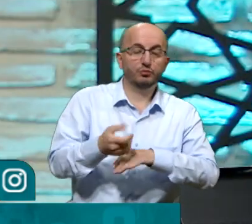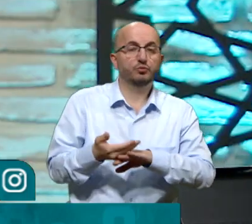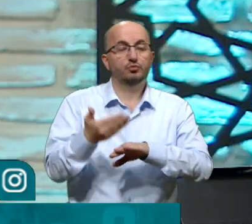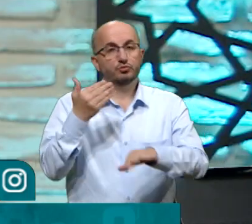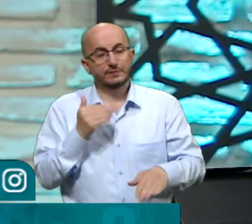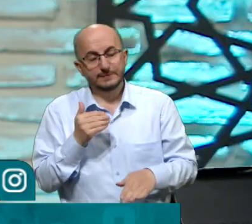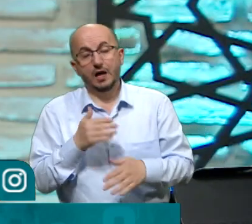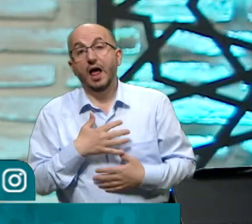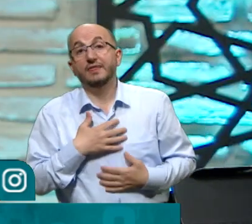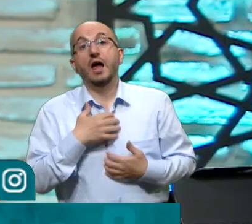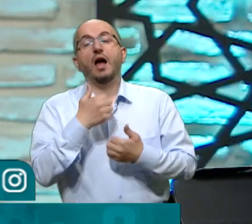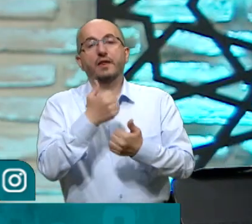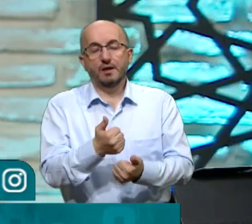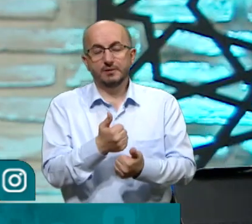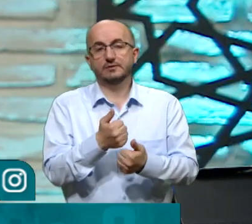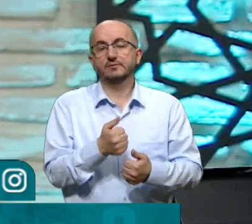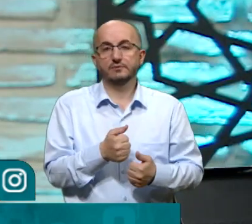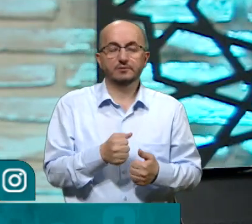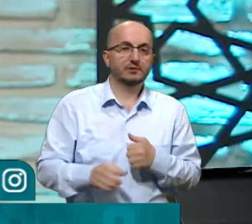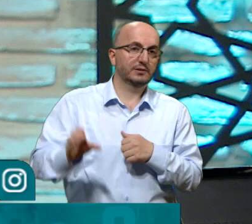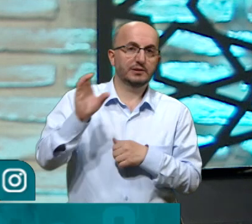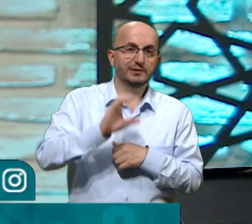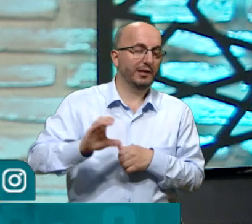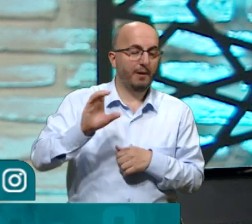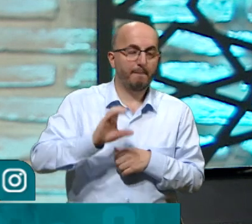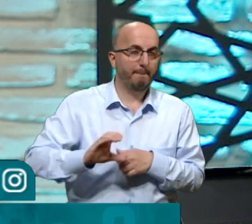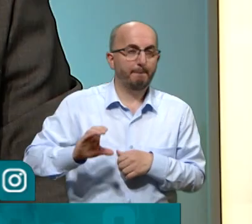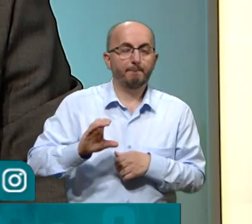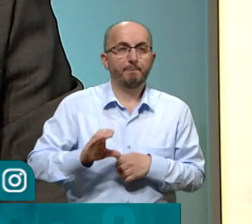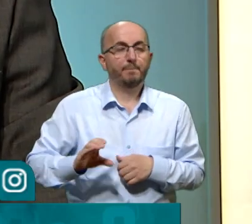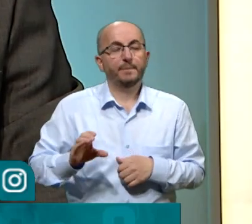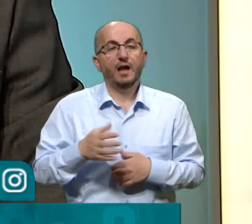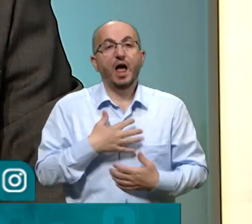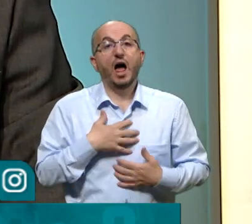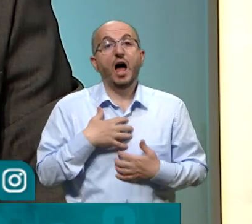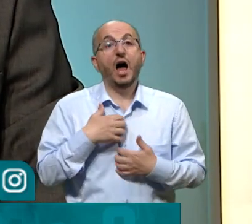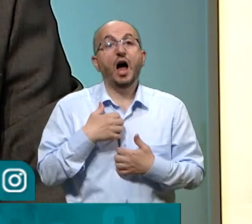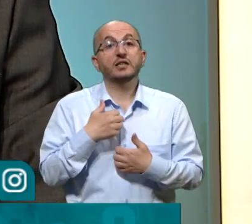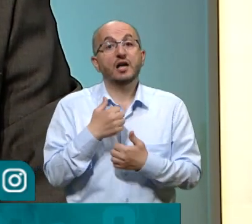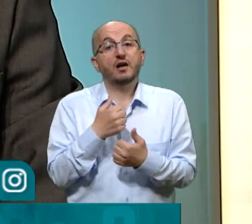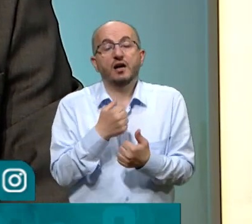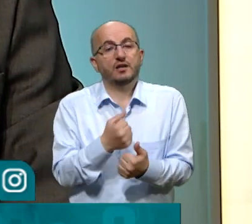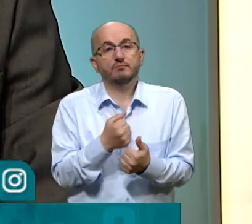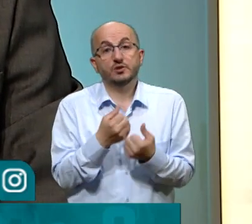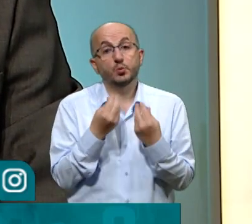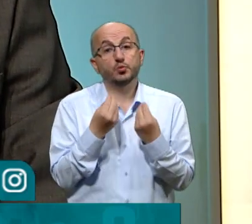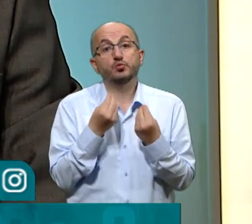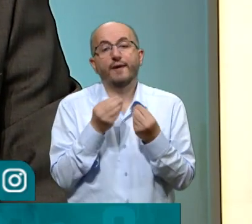Onun öncesinde dediğim gibi adamın acaba İslam dilimine Adak adaması hoş karşılanmaz